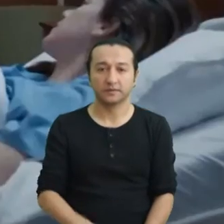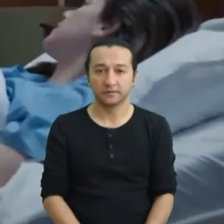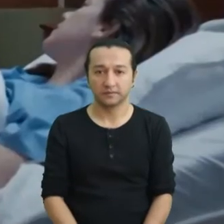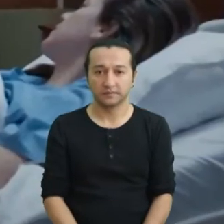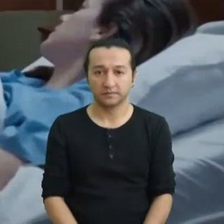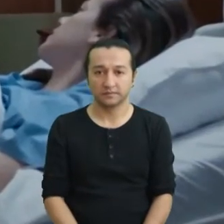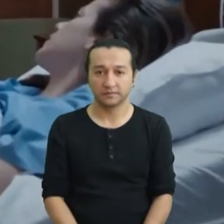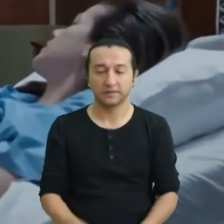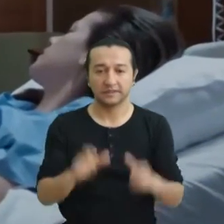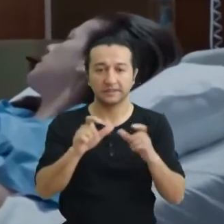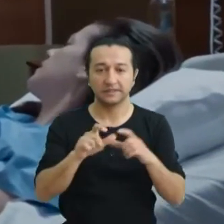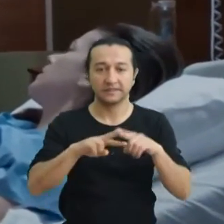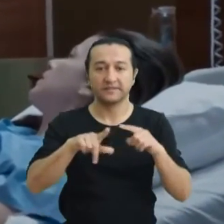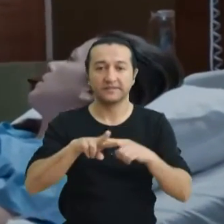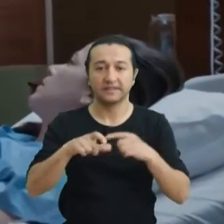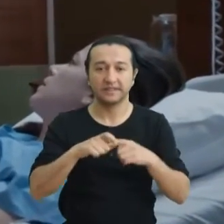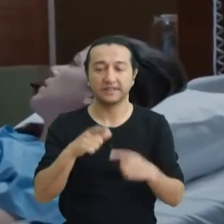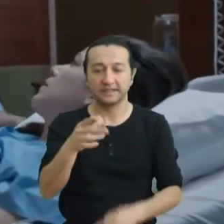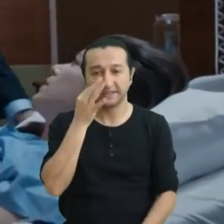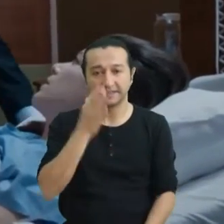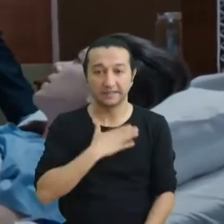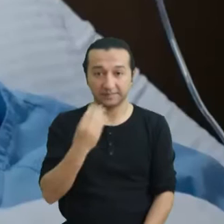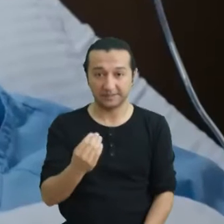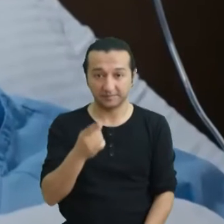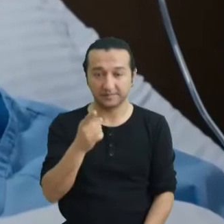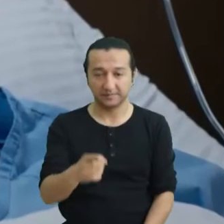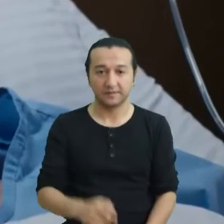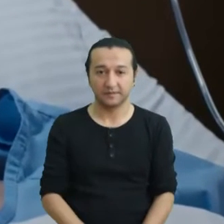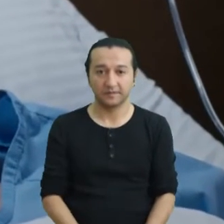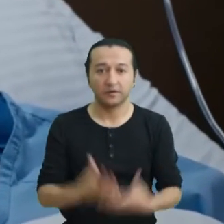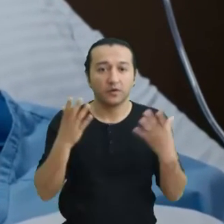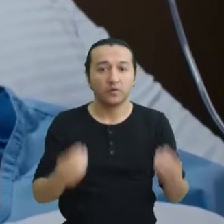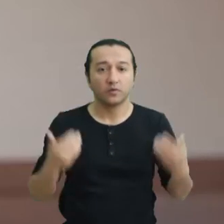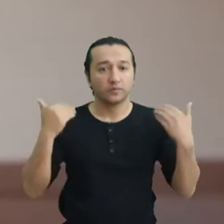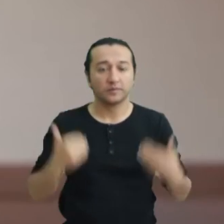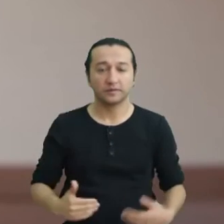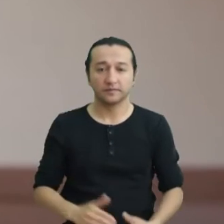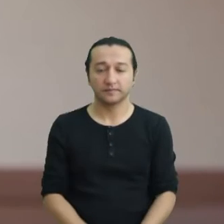Cahit de girmiş biraz daha Safiye. Geride. Canım, iyi misin? Ne oldu bana?